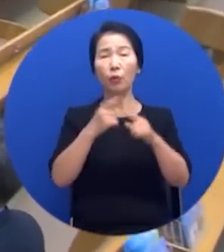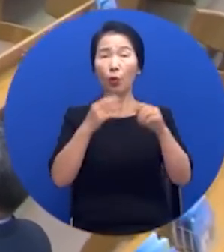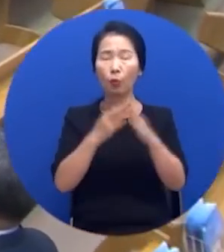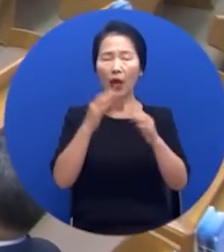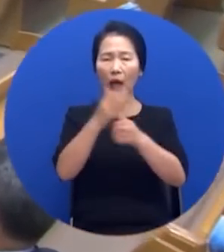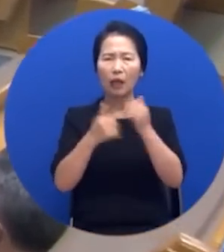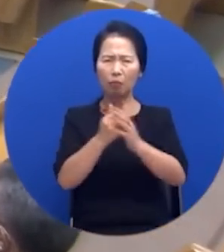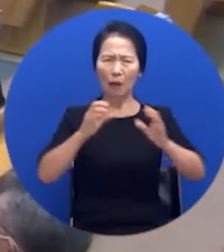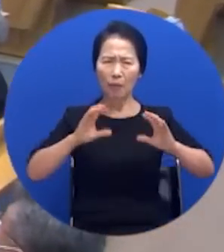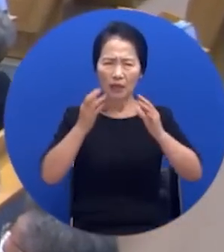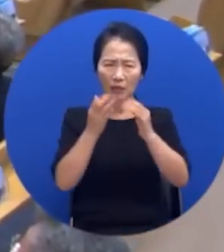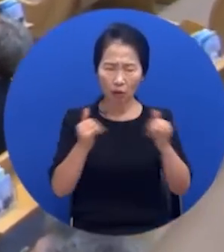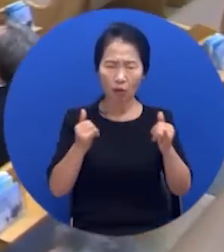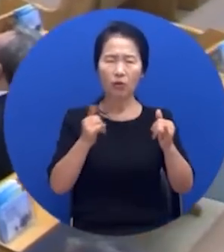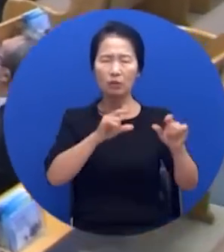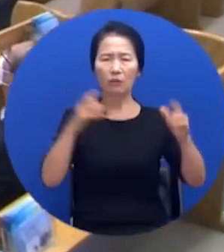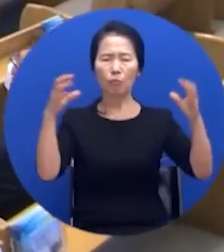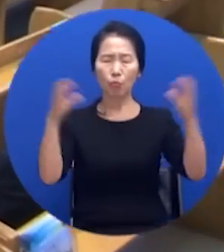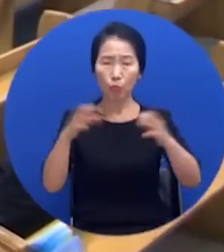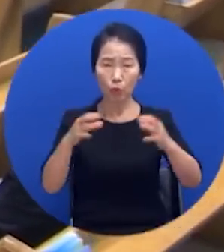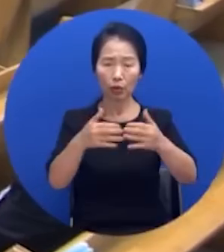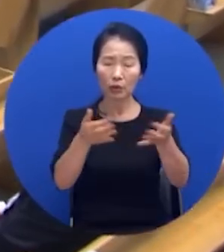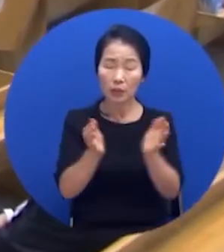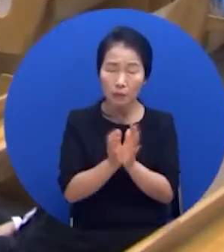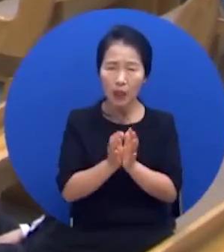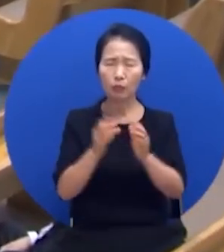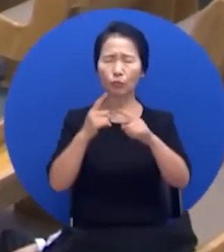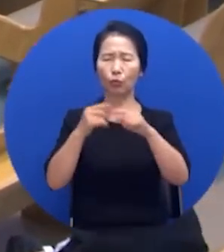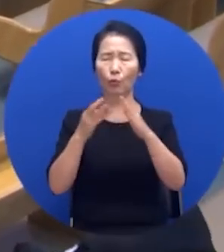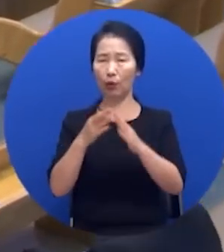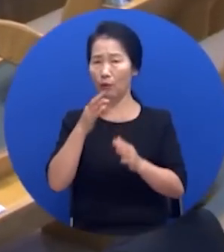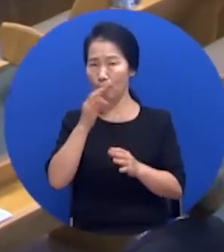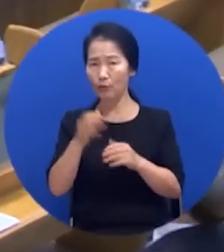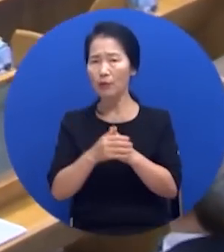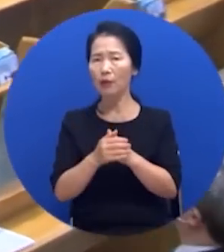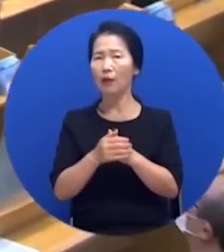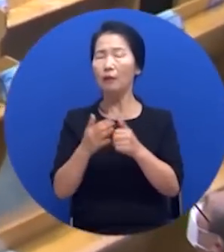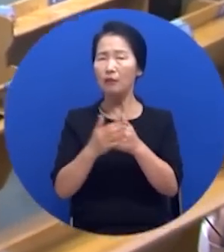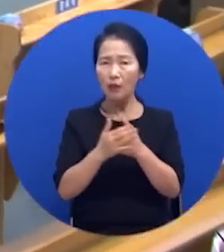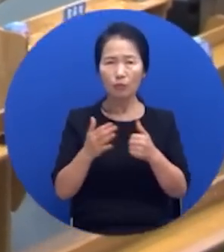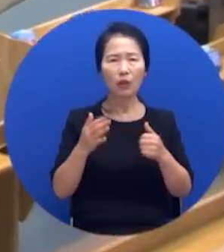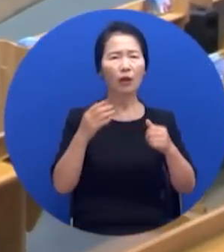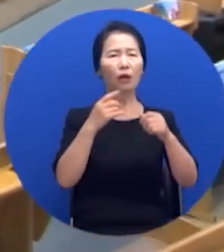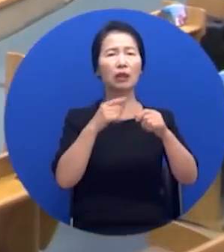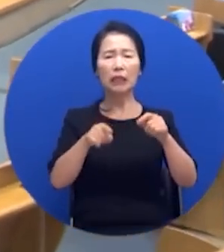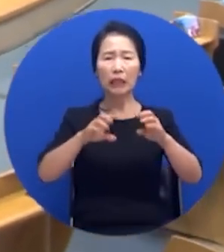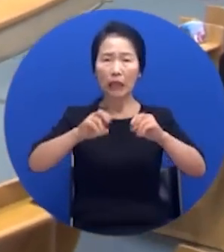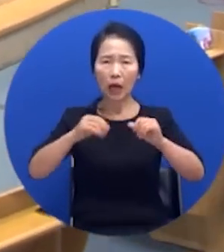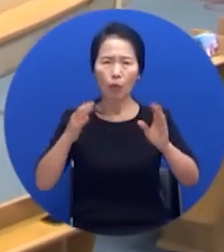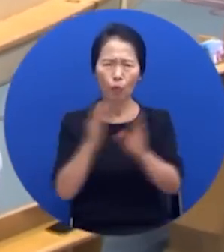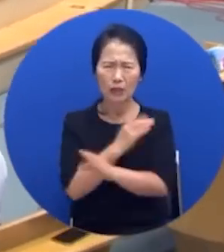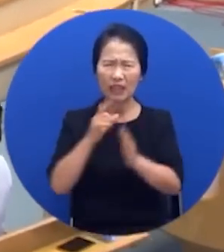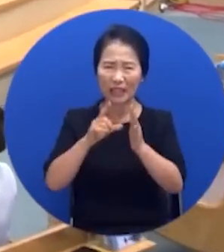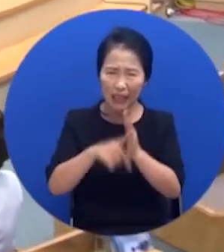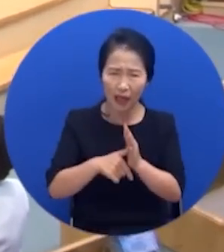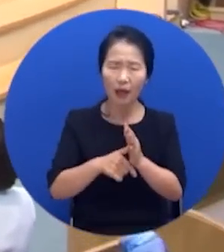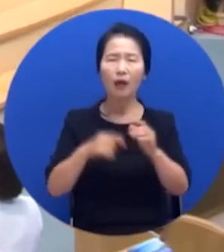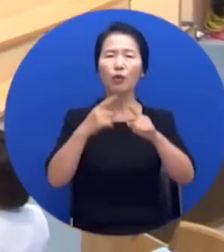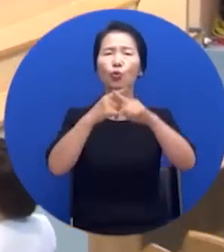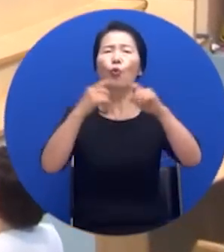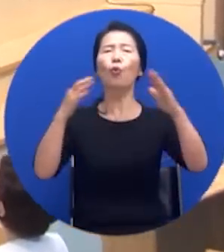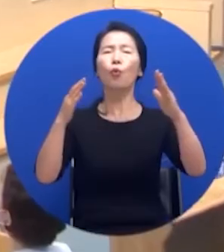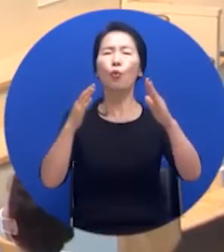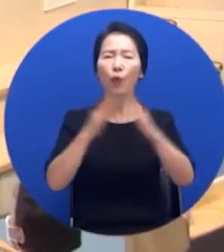그 집단을 우리가 교회라고 말하지 않습니까? 그렇다고 하면 하나님은 이 땅을 고칠 때에 하나님은 교회를